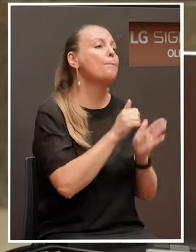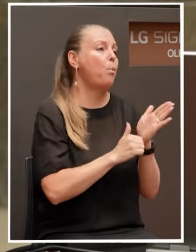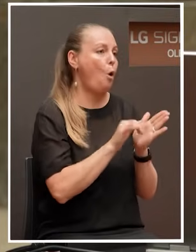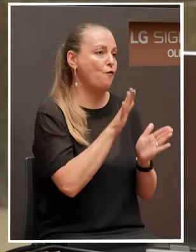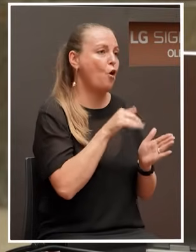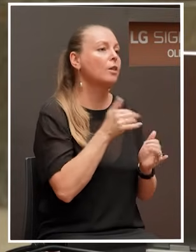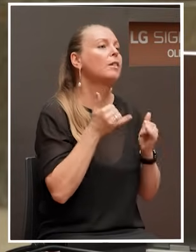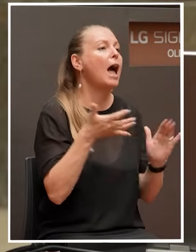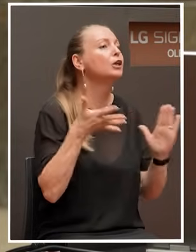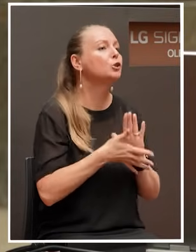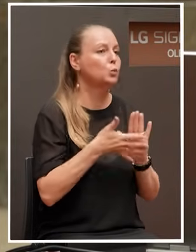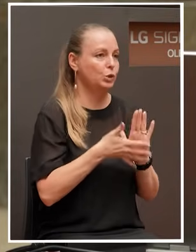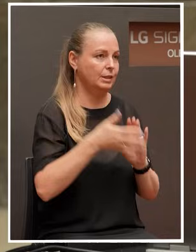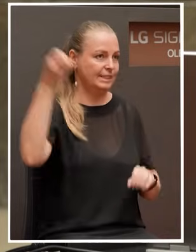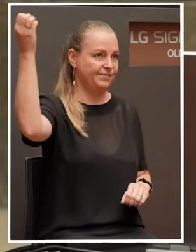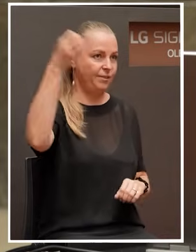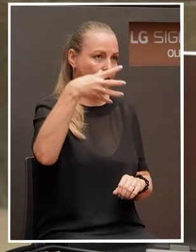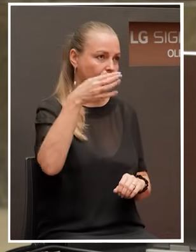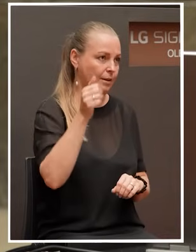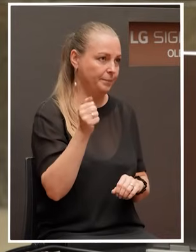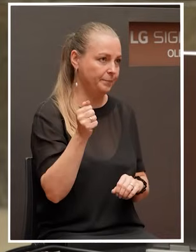для изучения света.